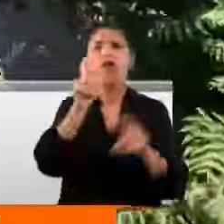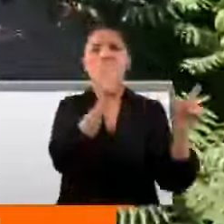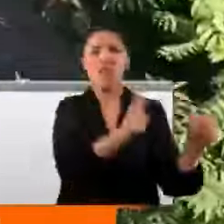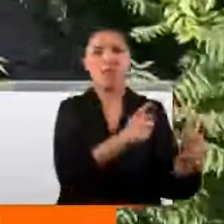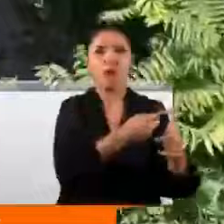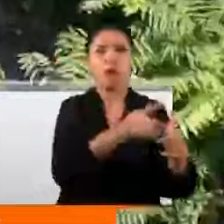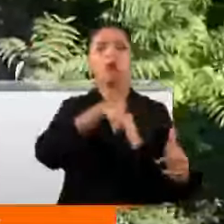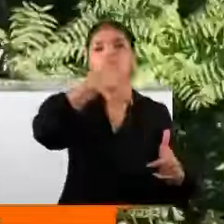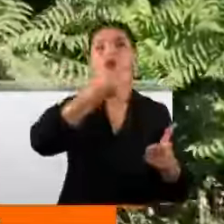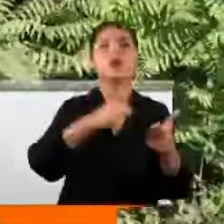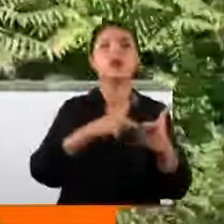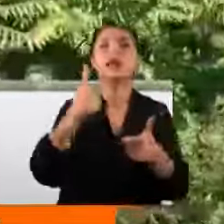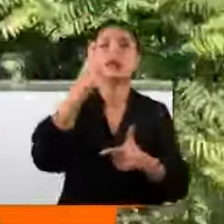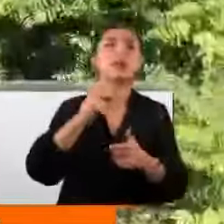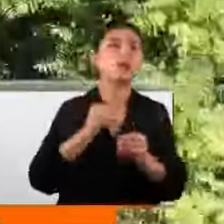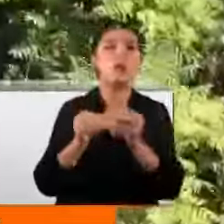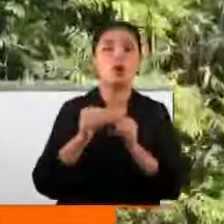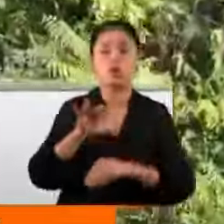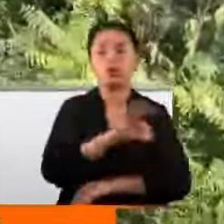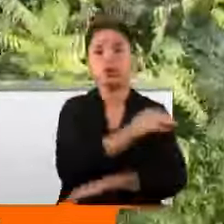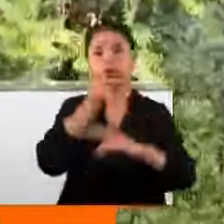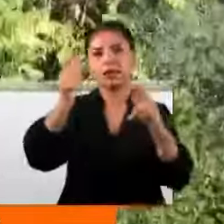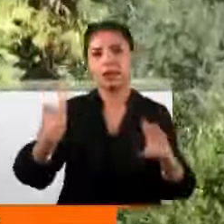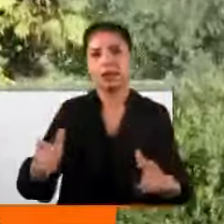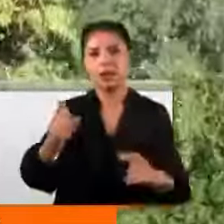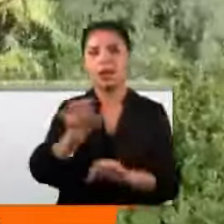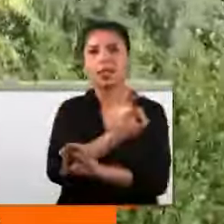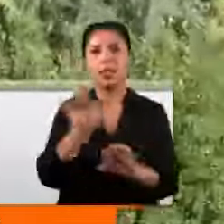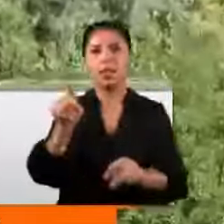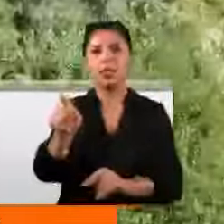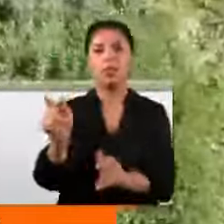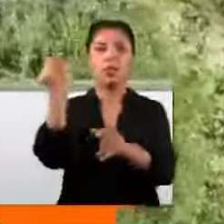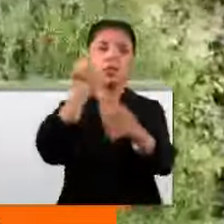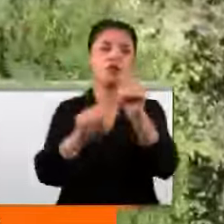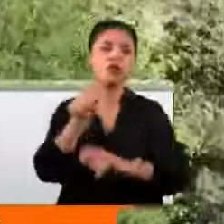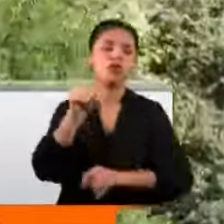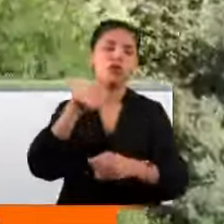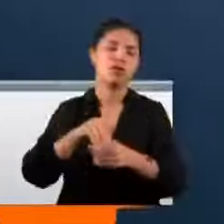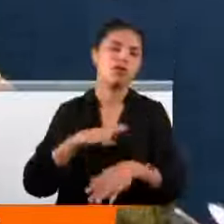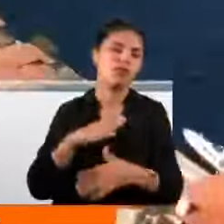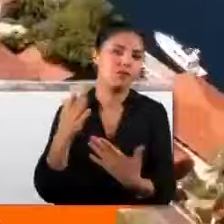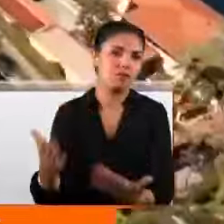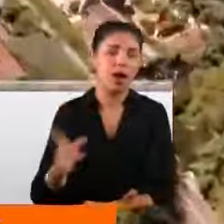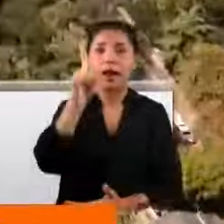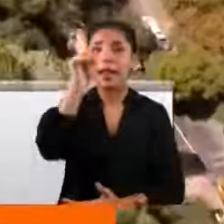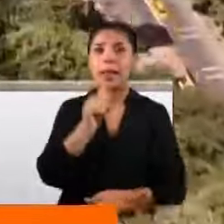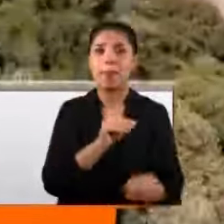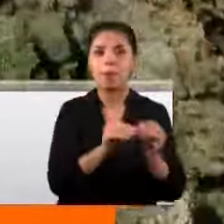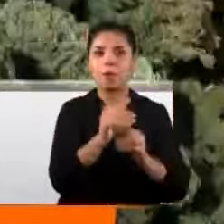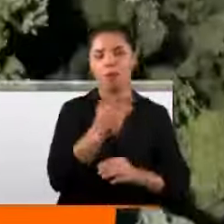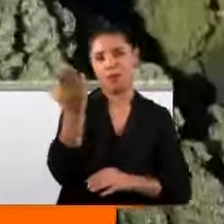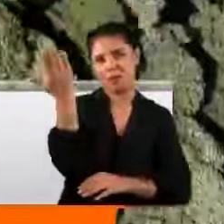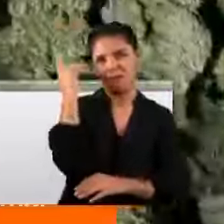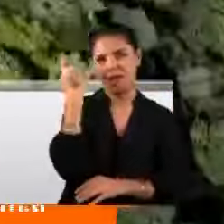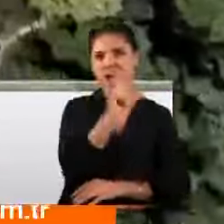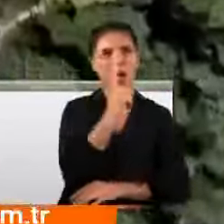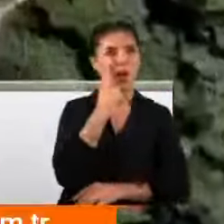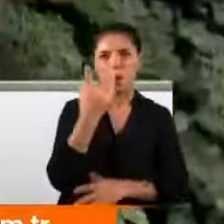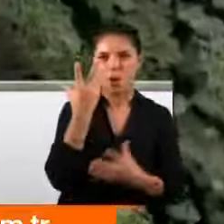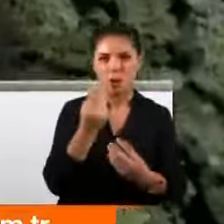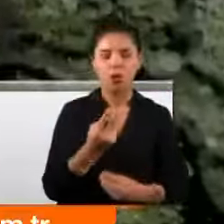sonra ikinci skandal Sarıyer'de işte tam da bu inşaatta yaşanıyor. İlk skandal geçen aylarda